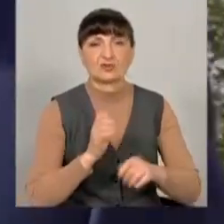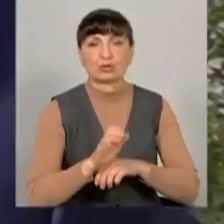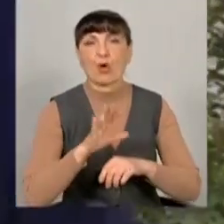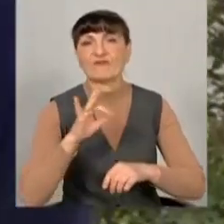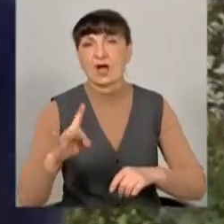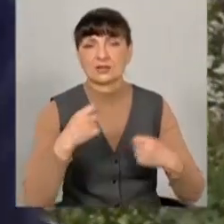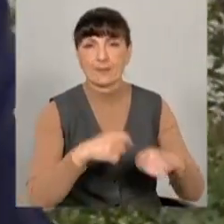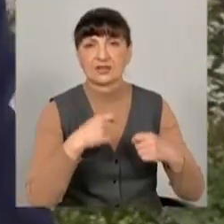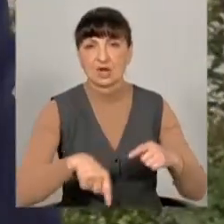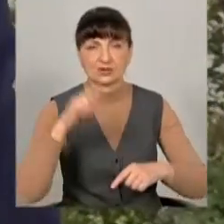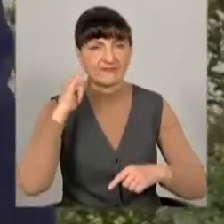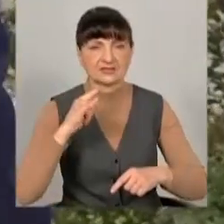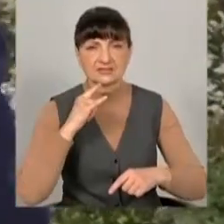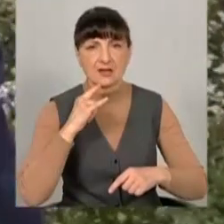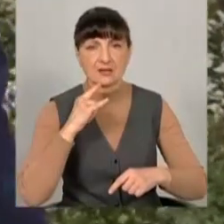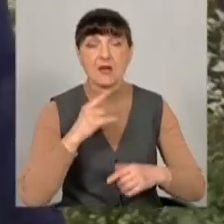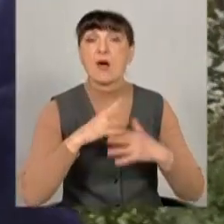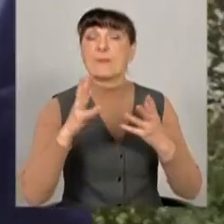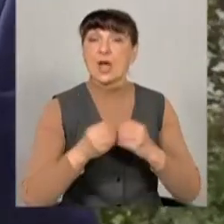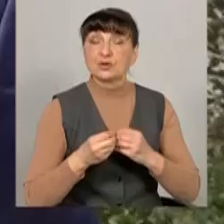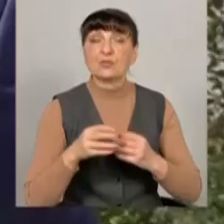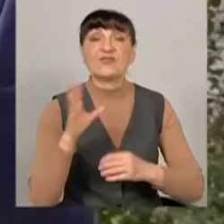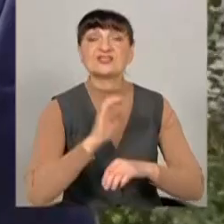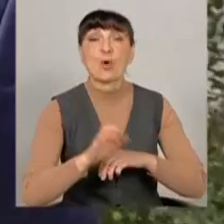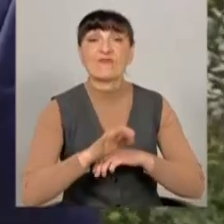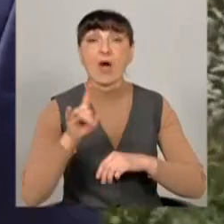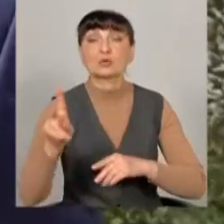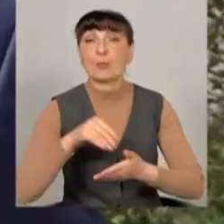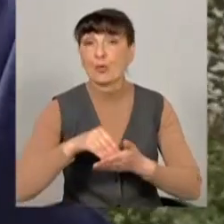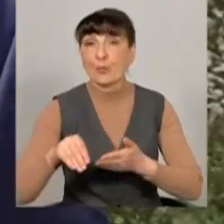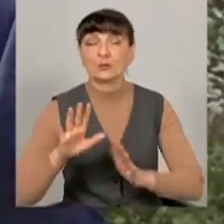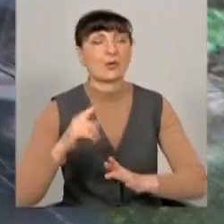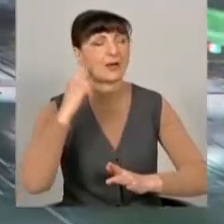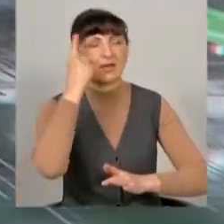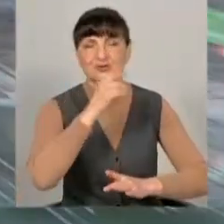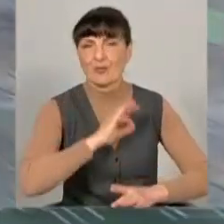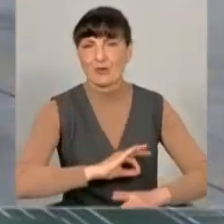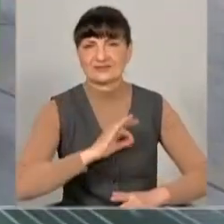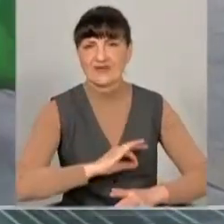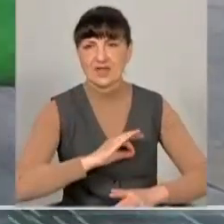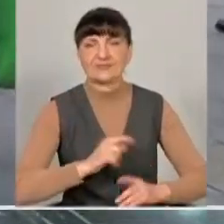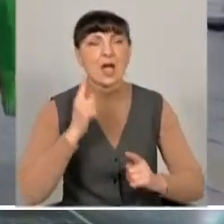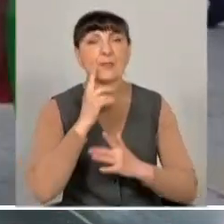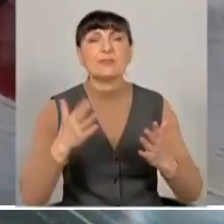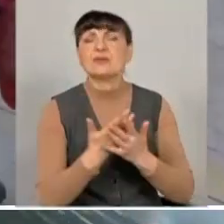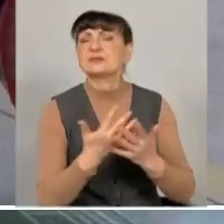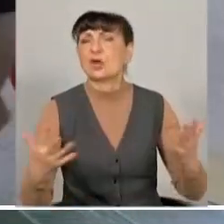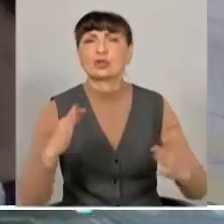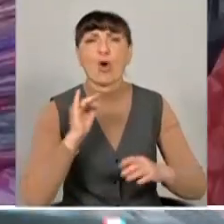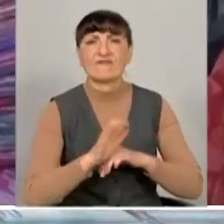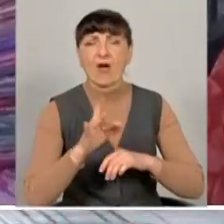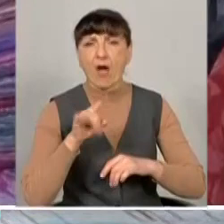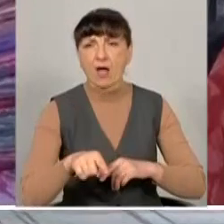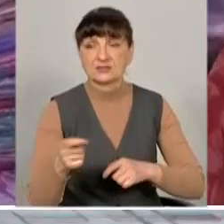последующей реализации на территории Казахстана. Соответственно, весь товар, который здесь должен приобретаться для личного пользования. Помимо широкого ассортимента товаров, которые